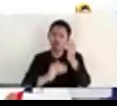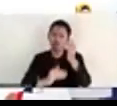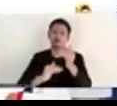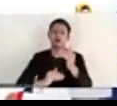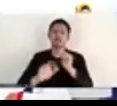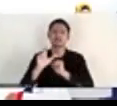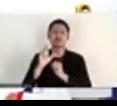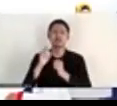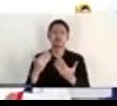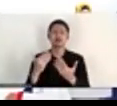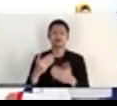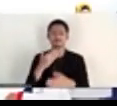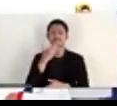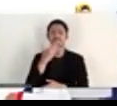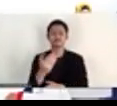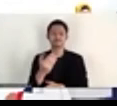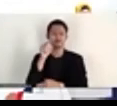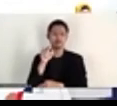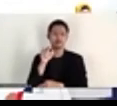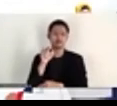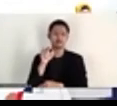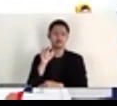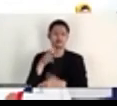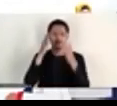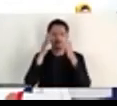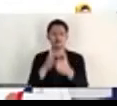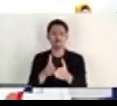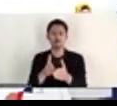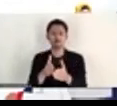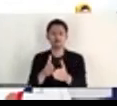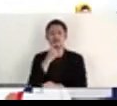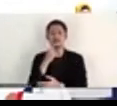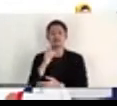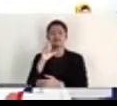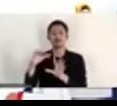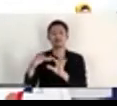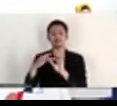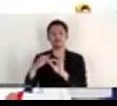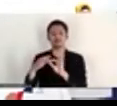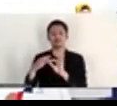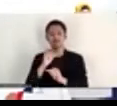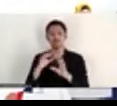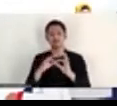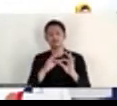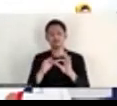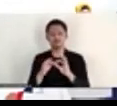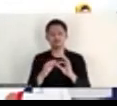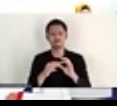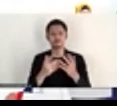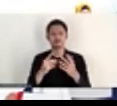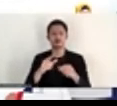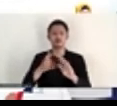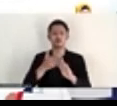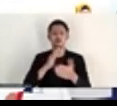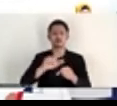shoulder question spesifik in How to collaborate to make Cooperation with the smaller local